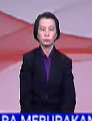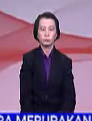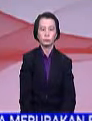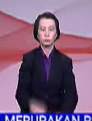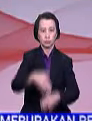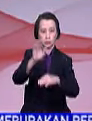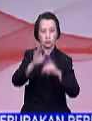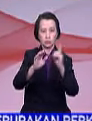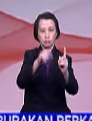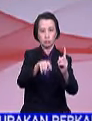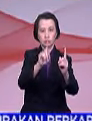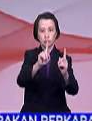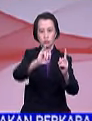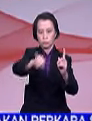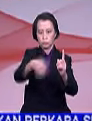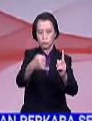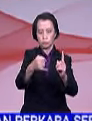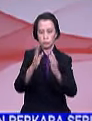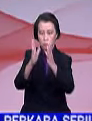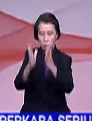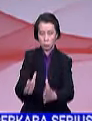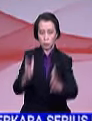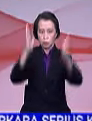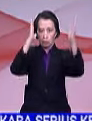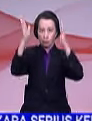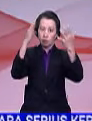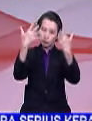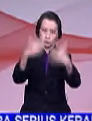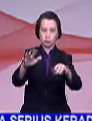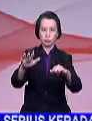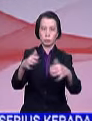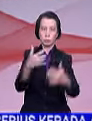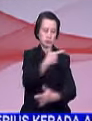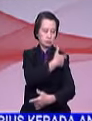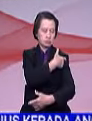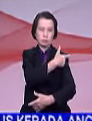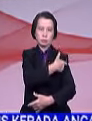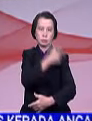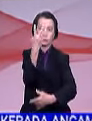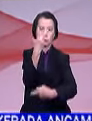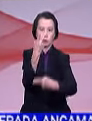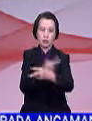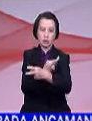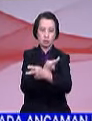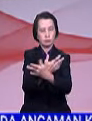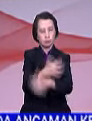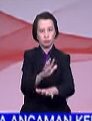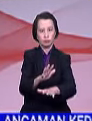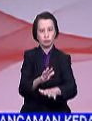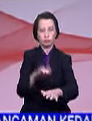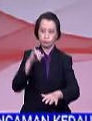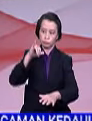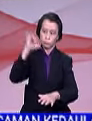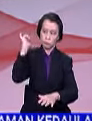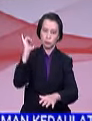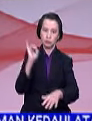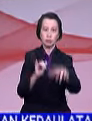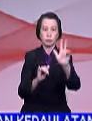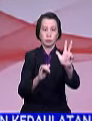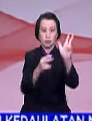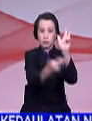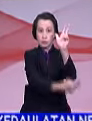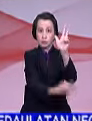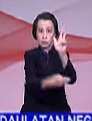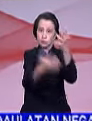Lebih 1.1 juta individu di Malaysia telah melengkapkan dua dos vaksin COVID-19 setakat semalam. Tiga negeri yang